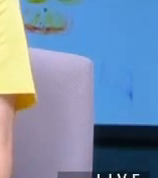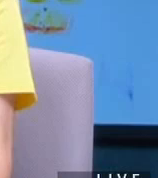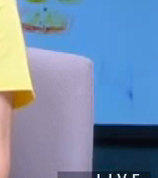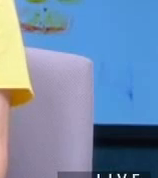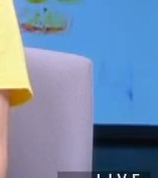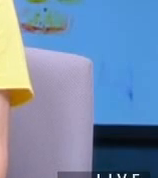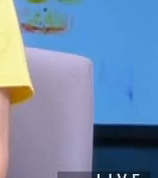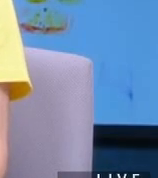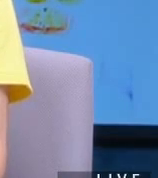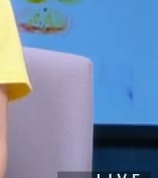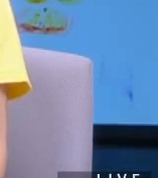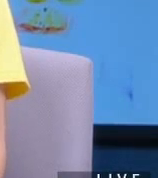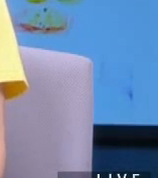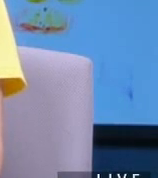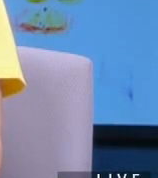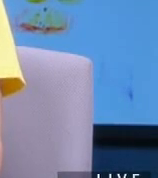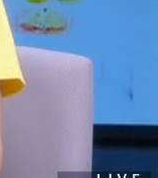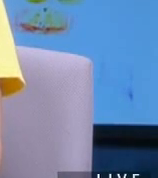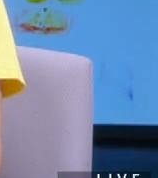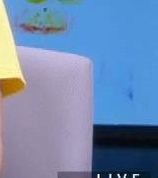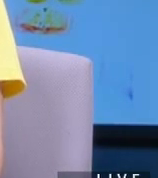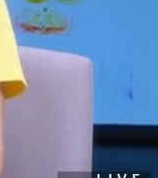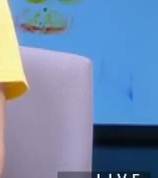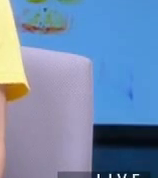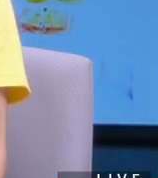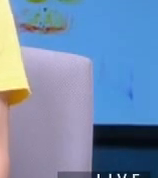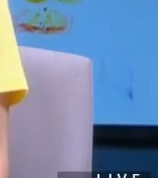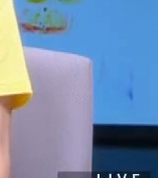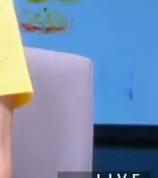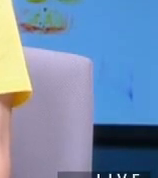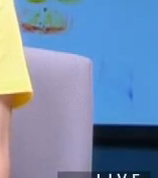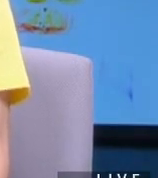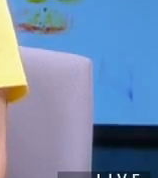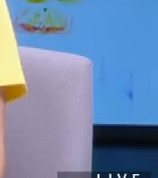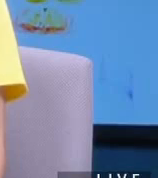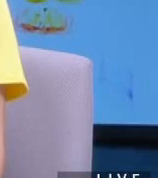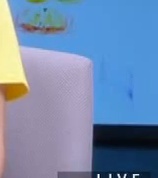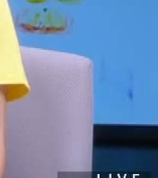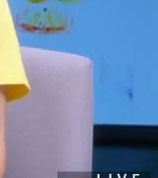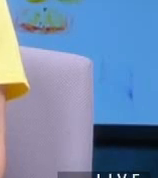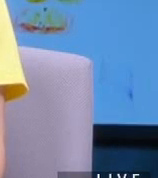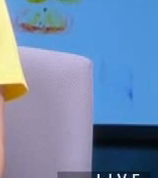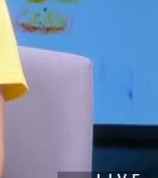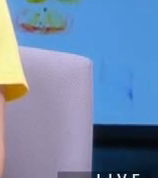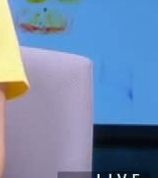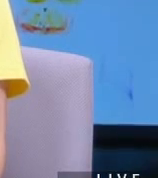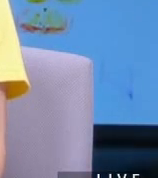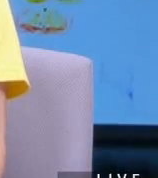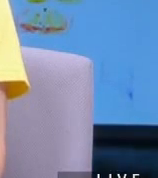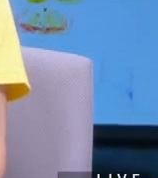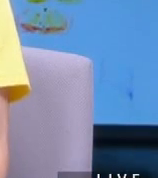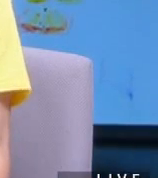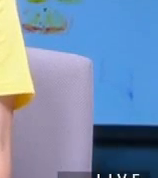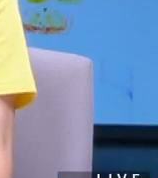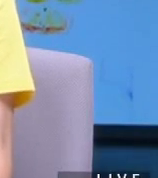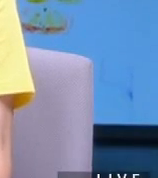รื่องนี้ขึ้นมาเนี่ยเพราะว่าถ้อยความในคำแถลงเนี่ยโดยปกติแล้วจริงๆจะต้องอ่านทุกถ้อยทุกความนะคะแล้วก็ช่วงที่ท่านนายกข้ามไปเนี่ยมันเป็น